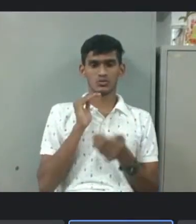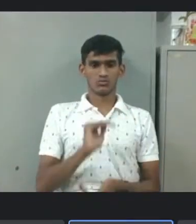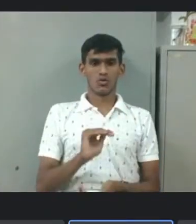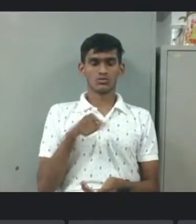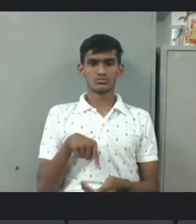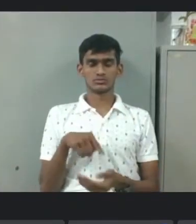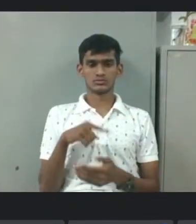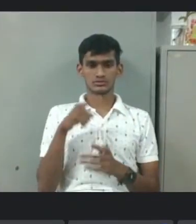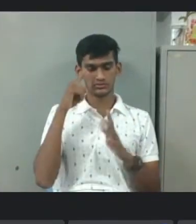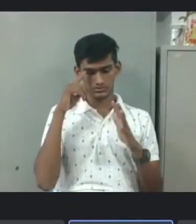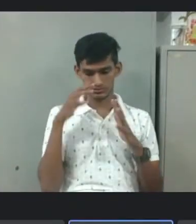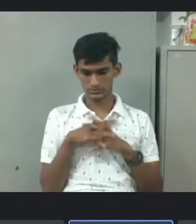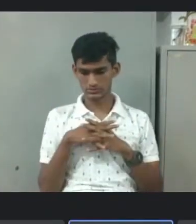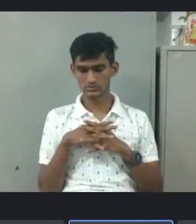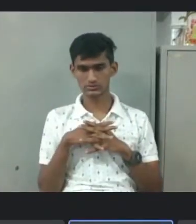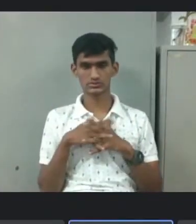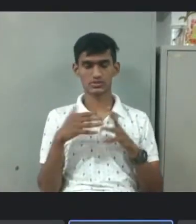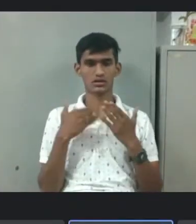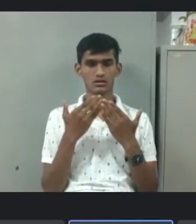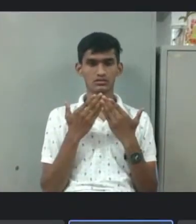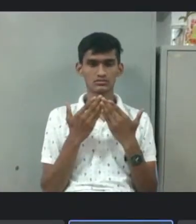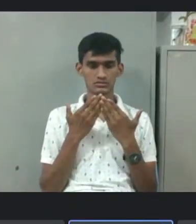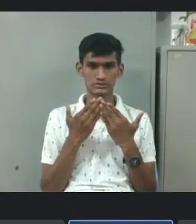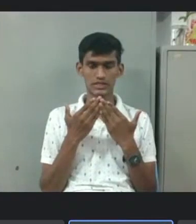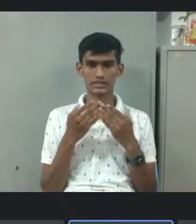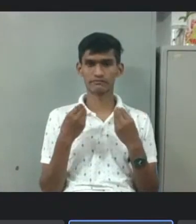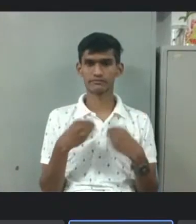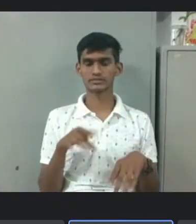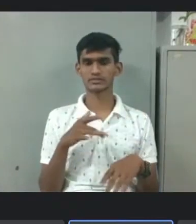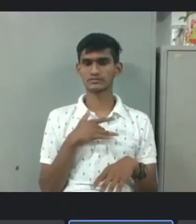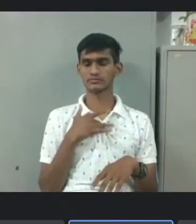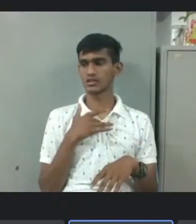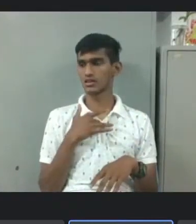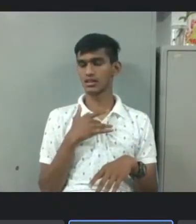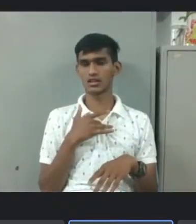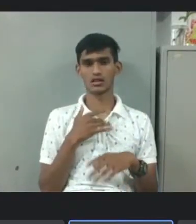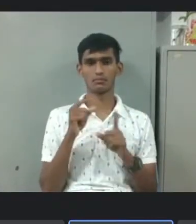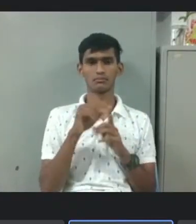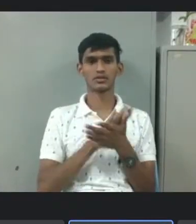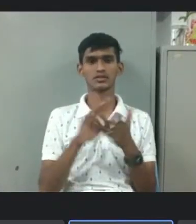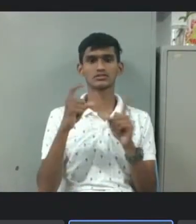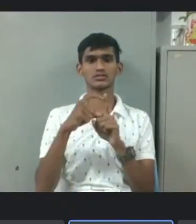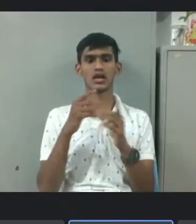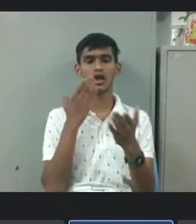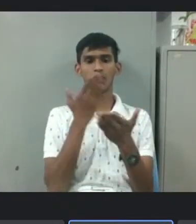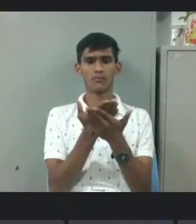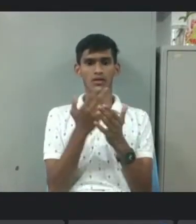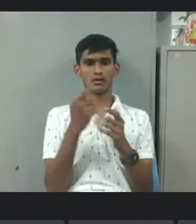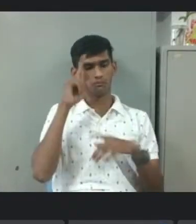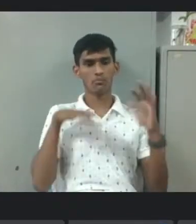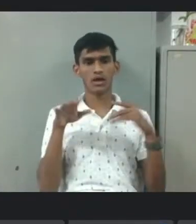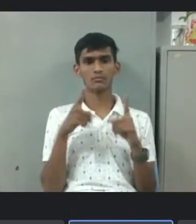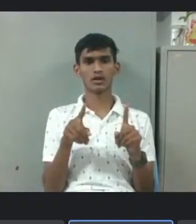പഠിച്ച് അപ്പൊ ഇനി PhD എടുക്കണം എന്നുണ്ട്. പക്ഷെ ഞങ്ങൾ എടുക്കാൻ ഉദ്ദേശിക്കണില്ല. കാരണം കാര്യമില്ലല്ലോ പഠിച്ചിട്ട്.